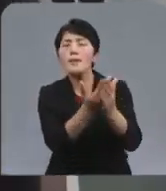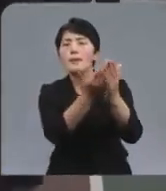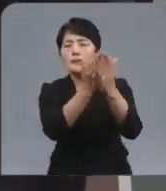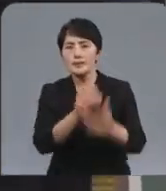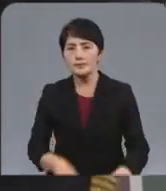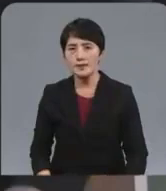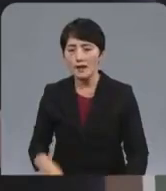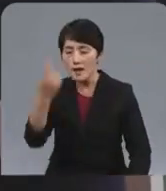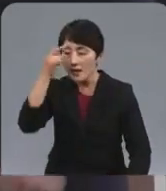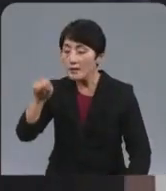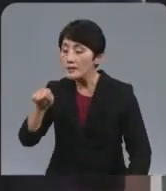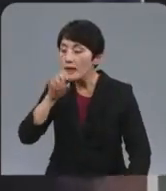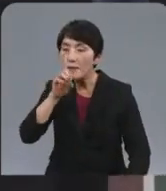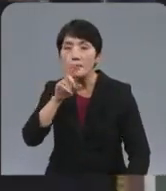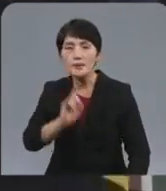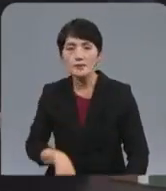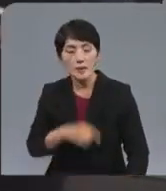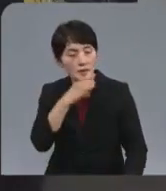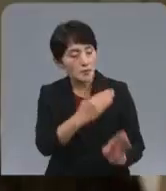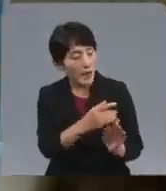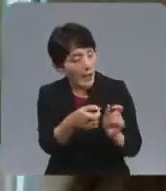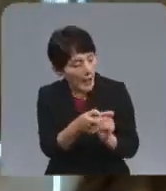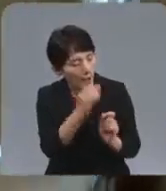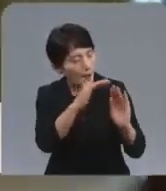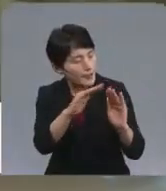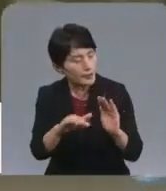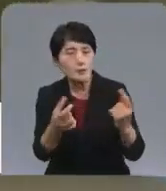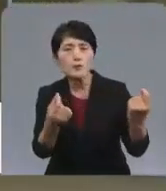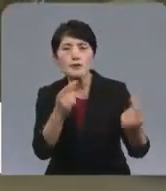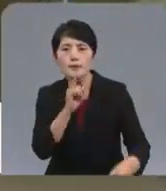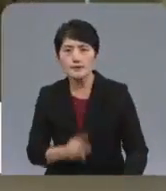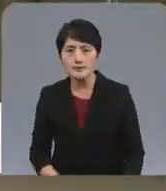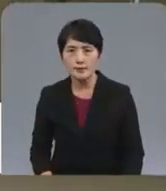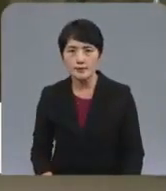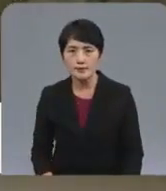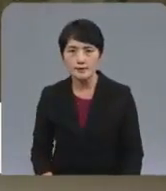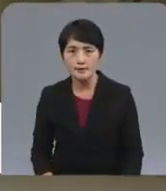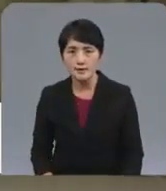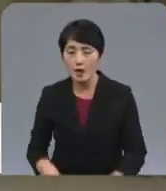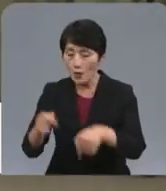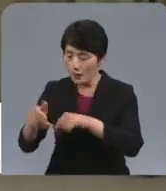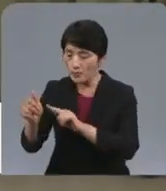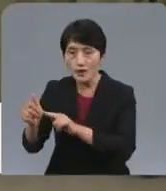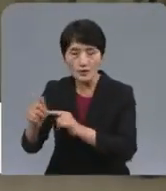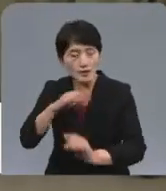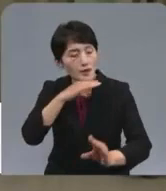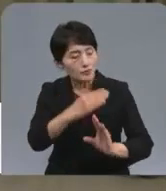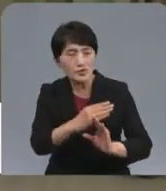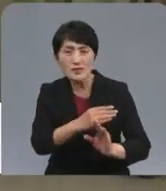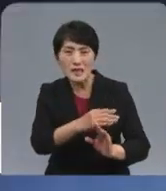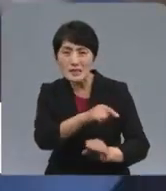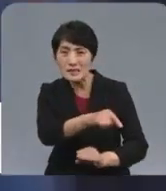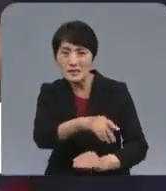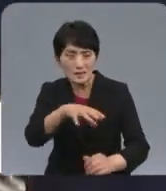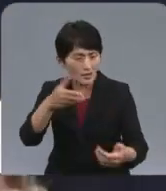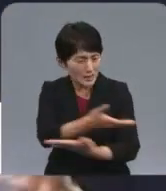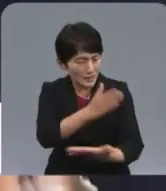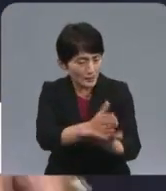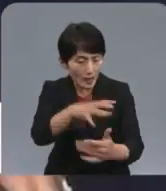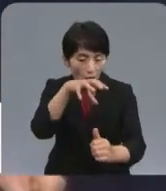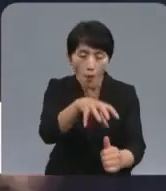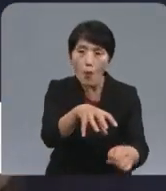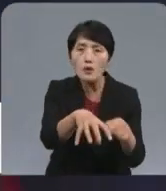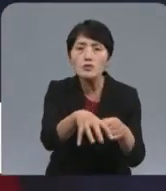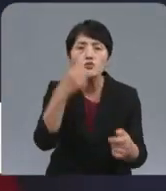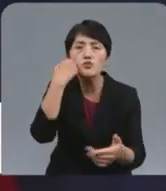giềng thân thiết nhất của mình vào ngày 18 tháng 9 Ngoại trưởng Trung Quốc và Nga sẽ có cuộc họp tại Moskva để chia sẻ về kết quả hội Đàm thượng đỉnh Nga Triều